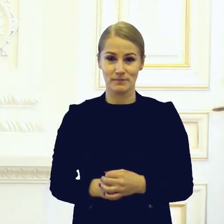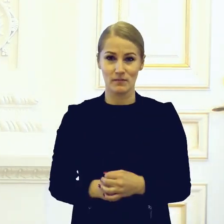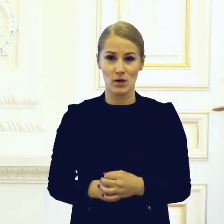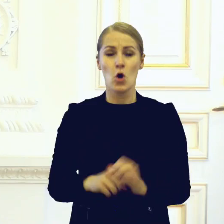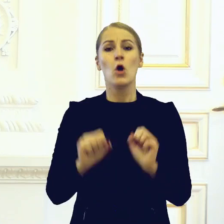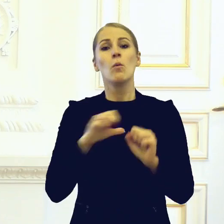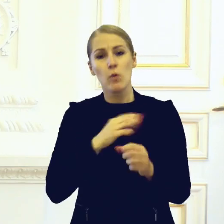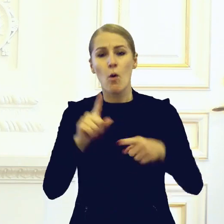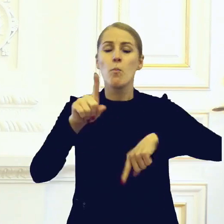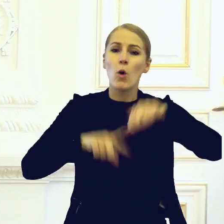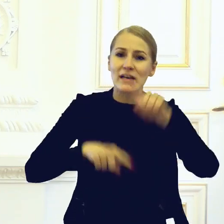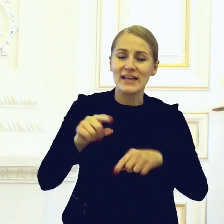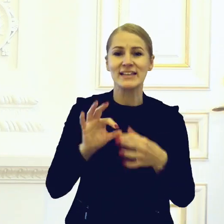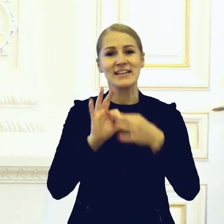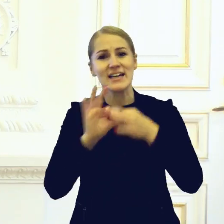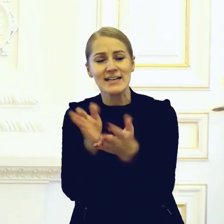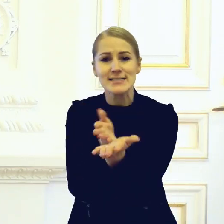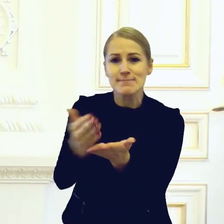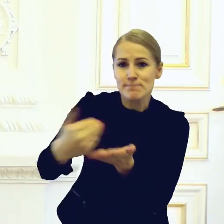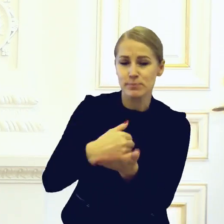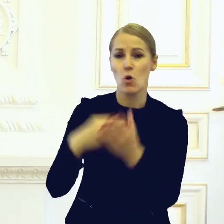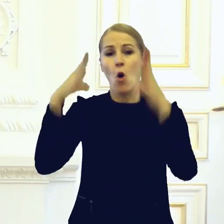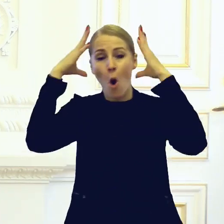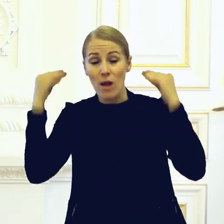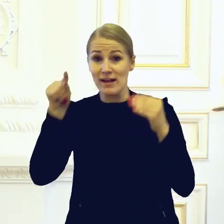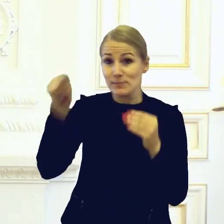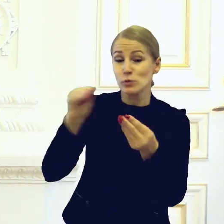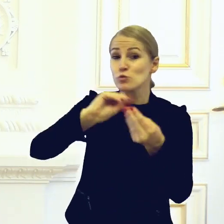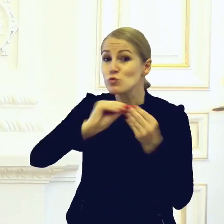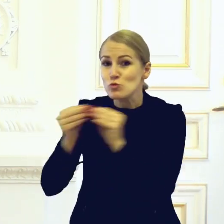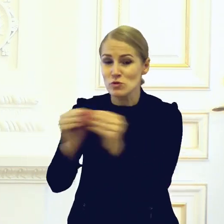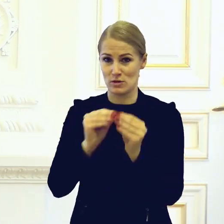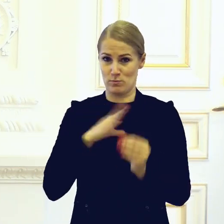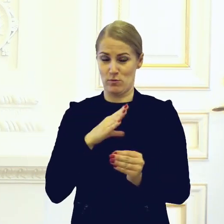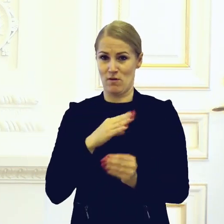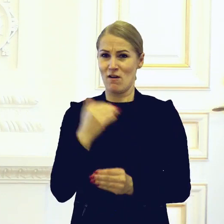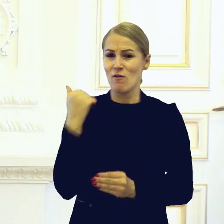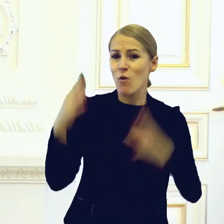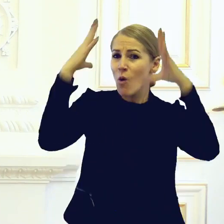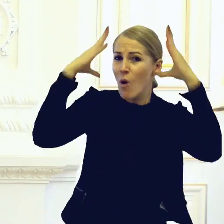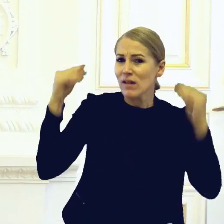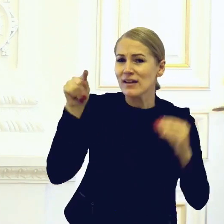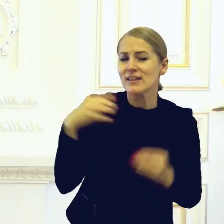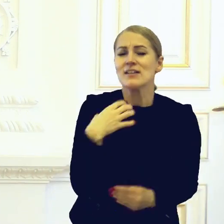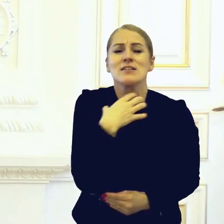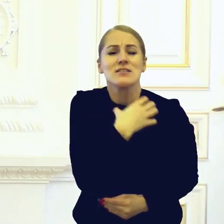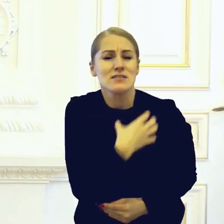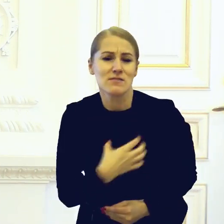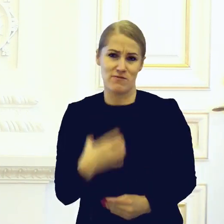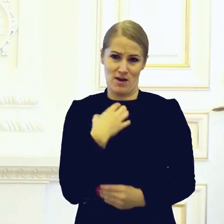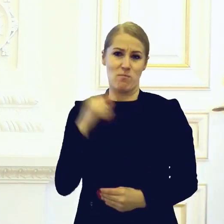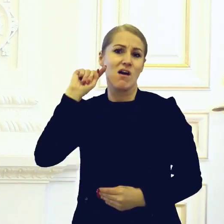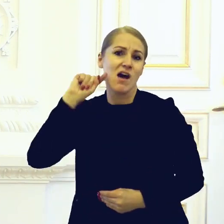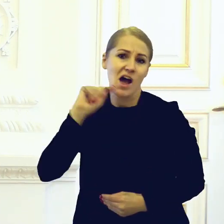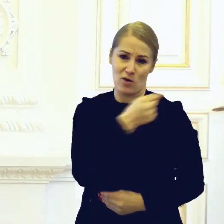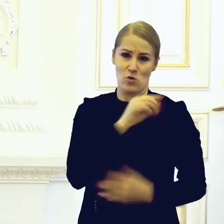šalių santykius, kurie yra labai intensyvus. Niderlandai yra vienas svarbiausių, didžiausių Lietuvos